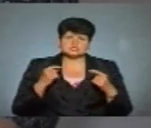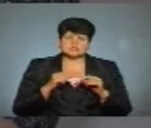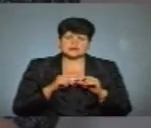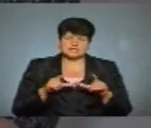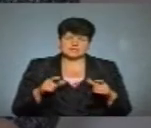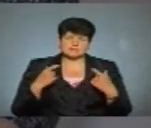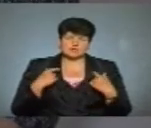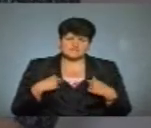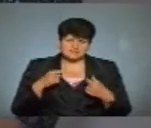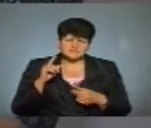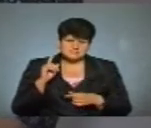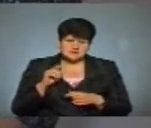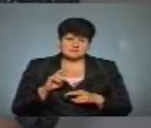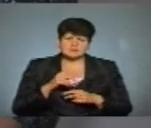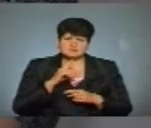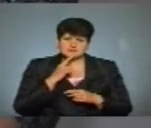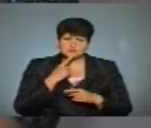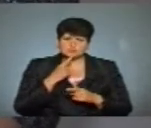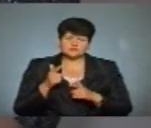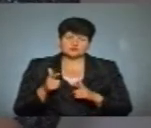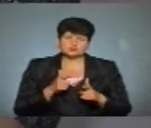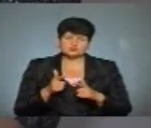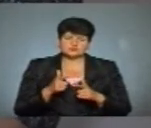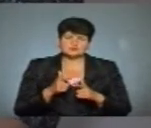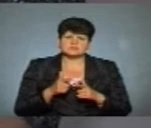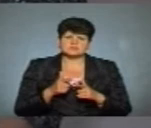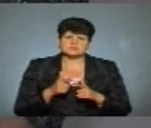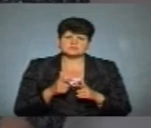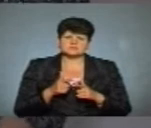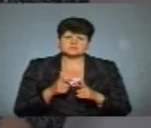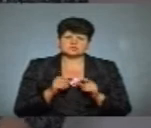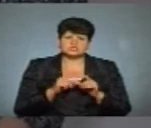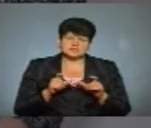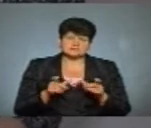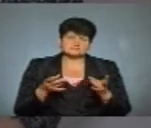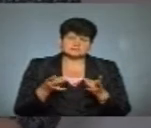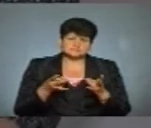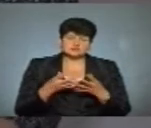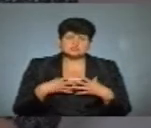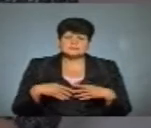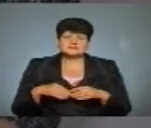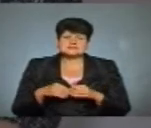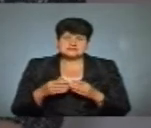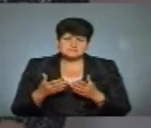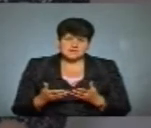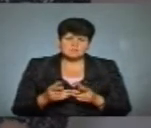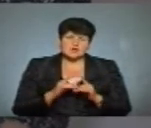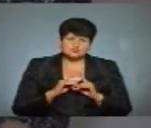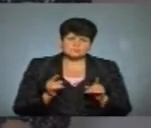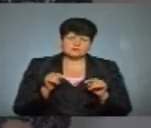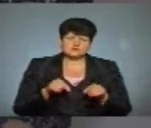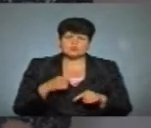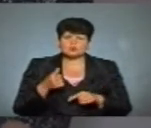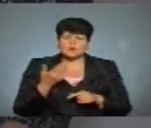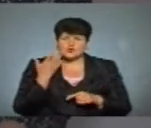Ми знаємо, як складно підготувати шкільне приладдя потребуючим сім'ям. А особливо цього року, коли